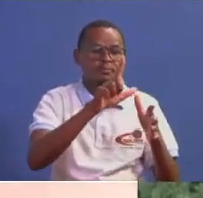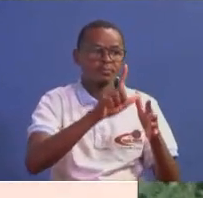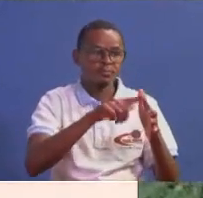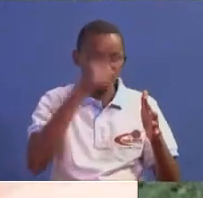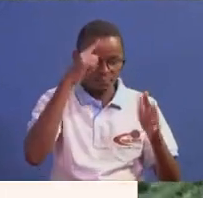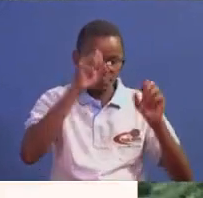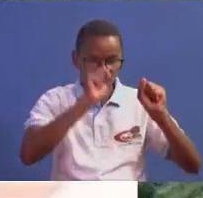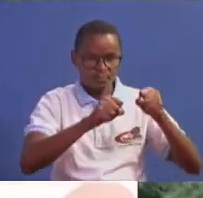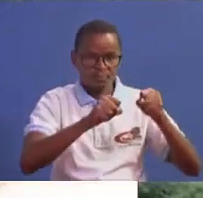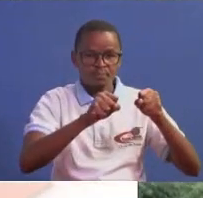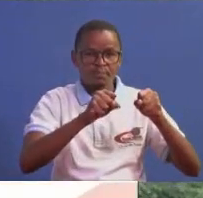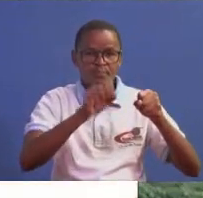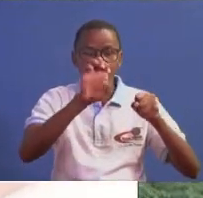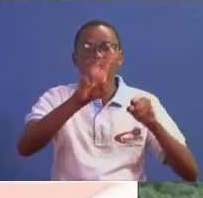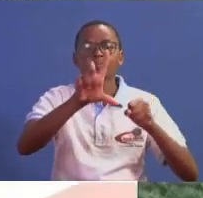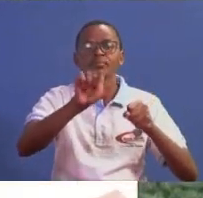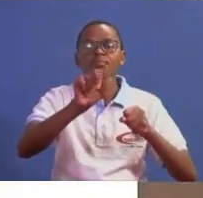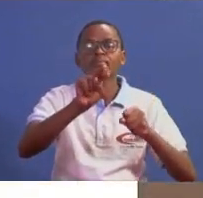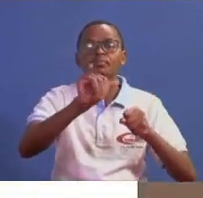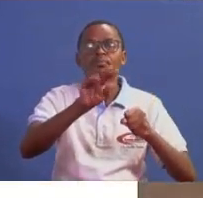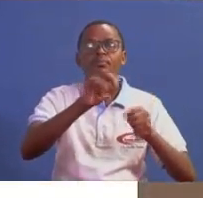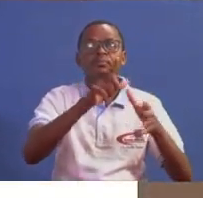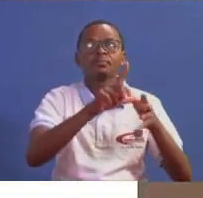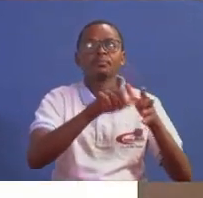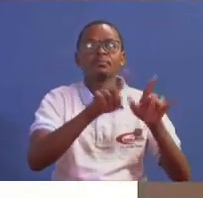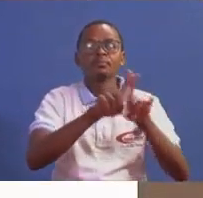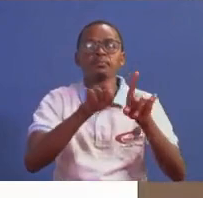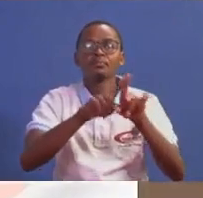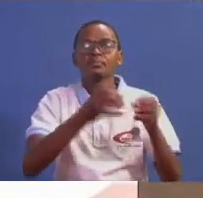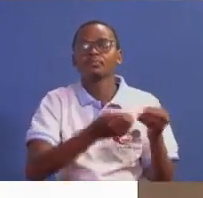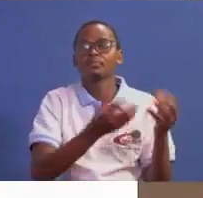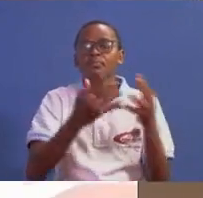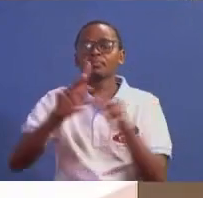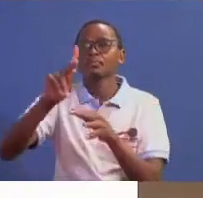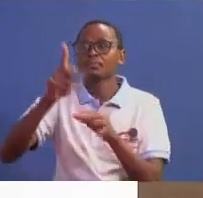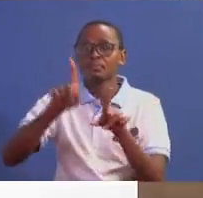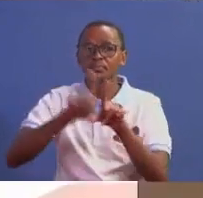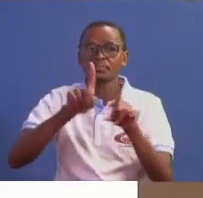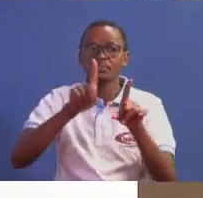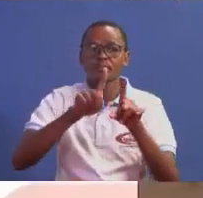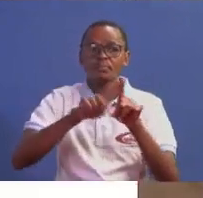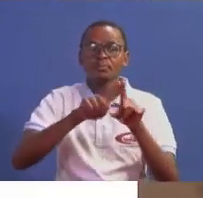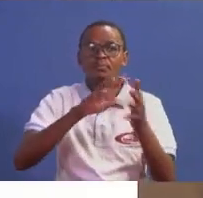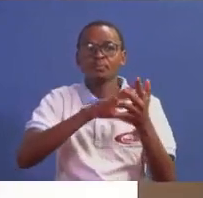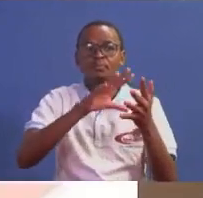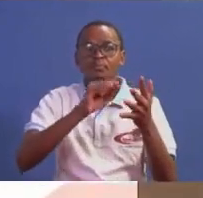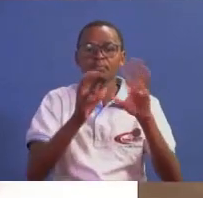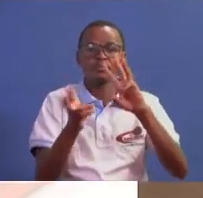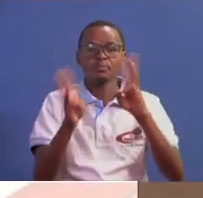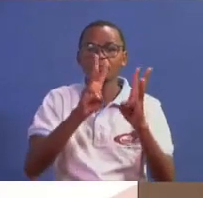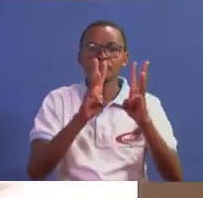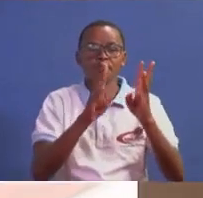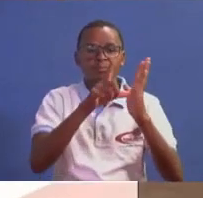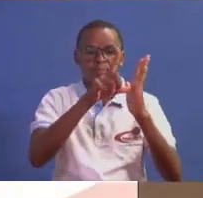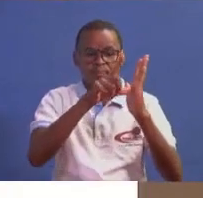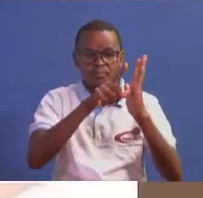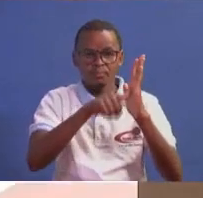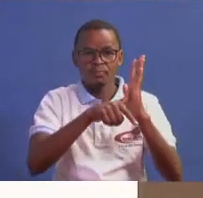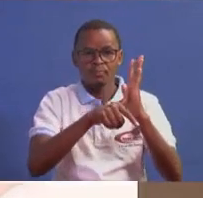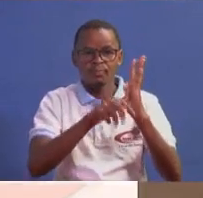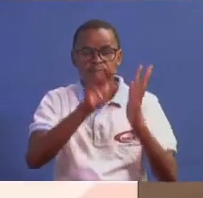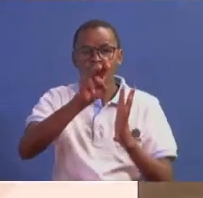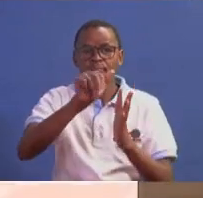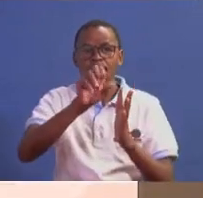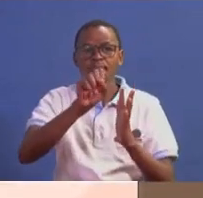yalionya kuhusiana na uwezekano wa El Nino, onyo ambalo pia lilitolewa Kenya na idara ya utabiri wa hali ya anga. Baada ya mvua